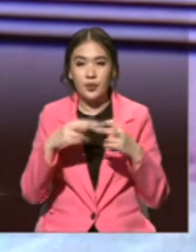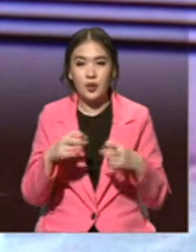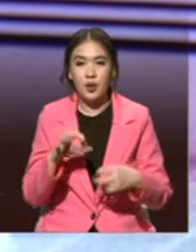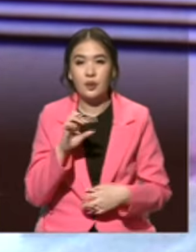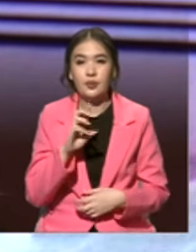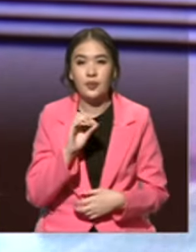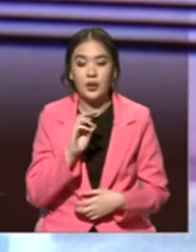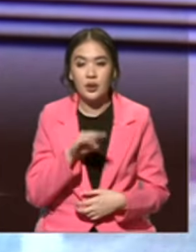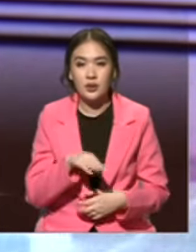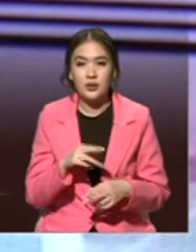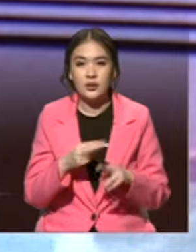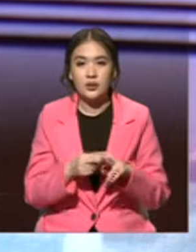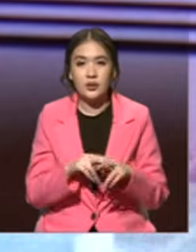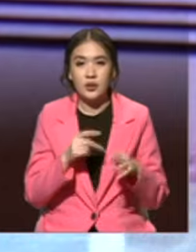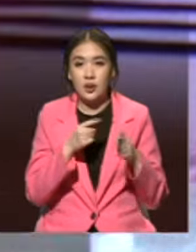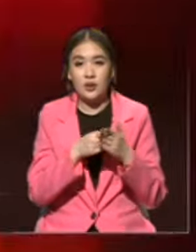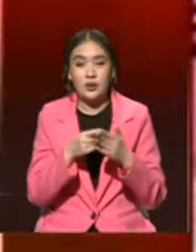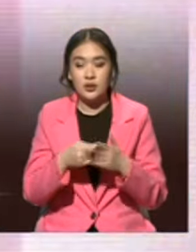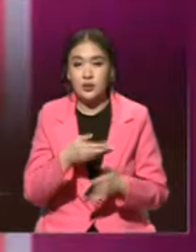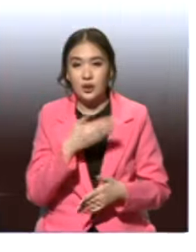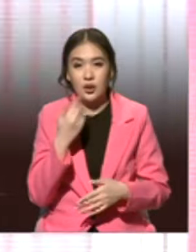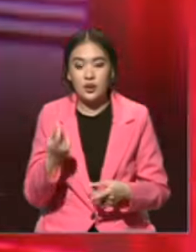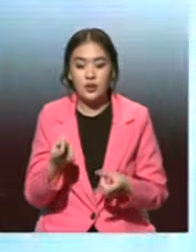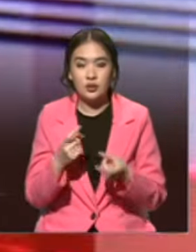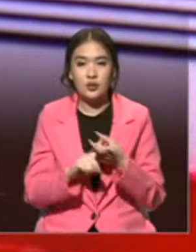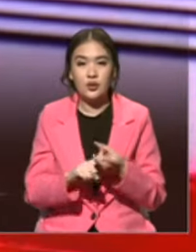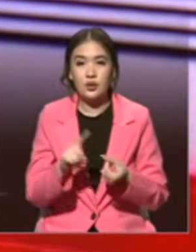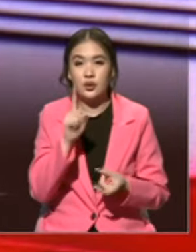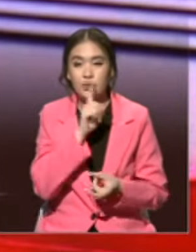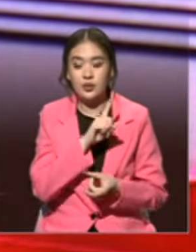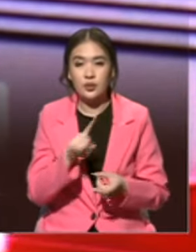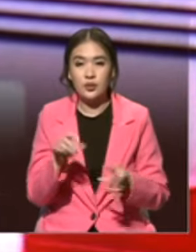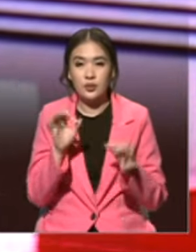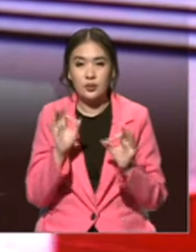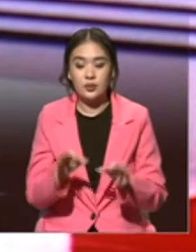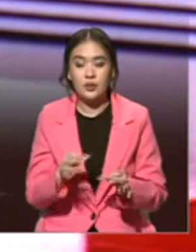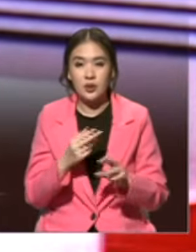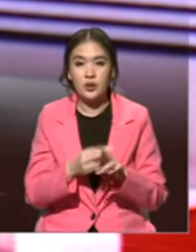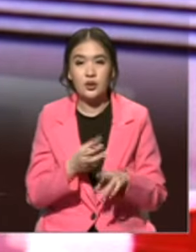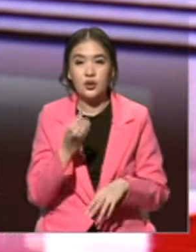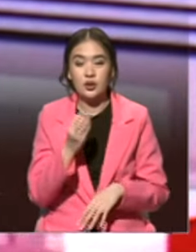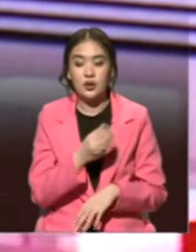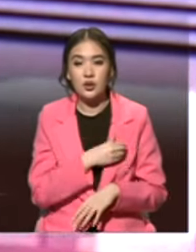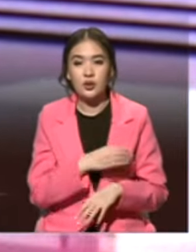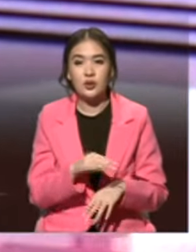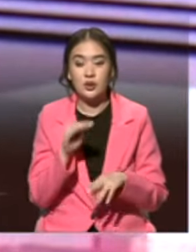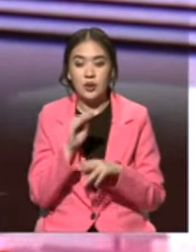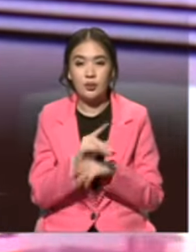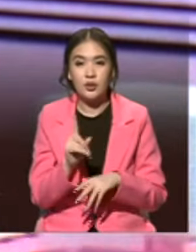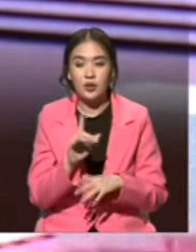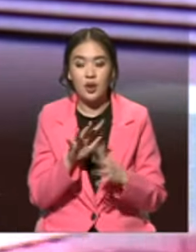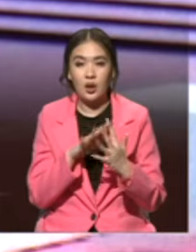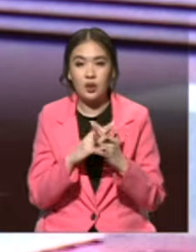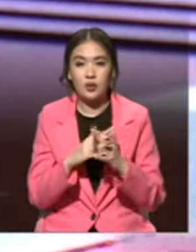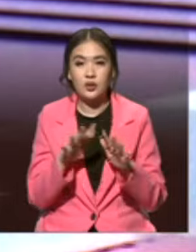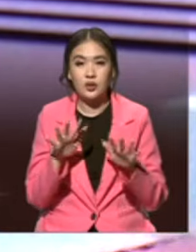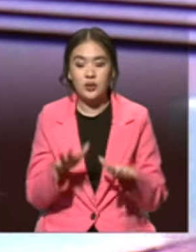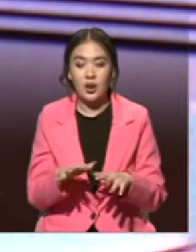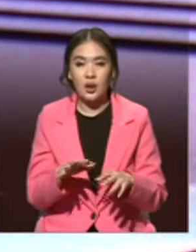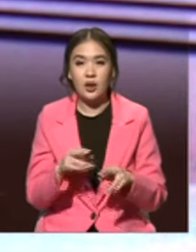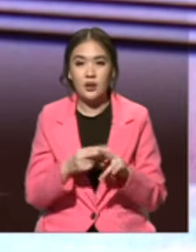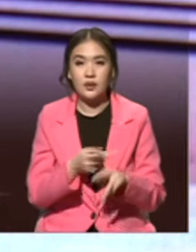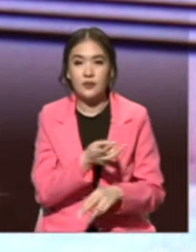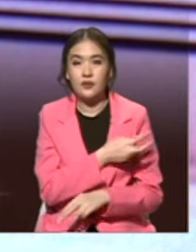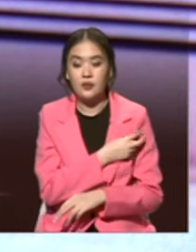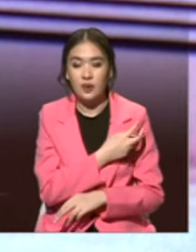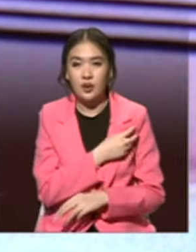объектілер дейміз мұның бәрін, қамтылмасақ бізде жаңа жүйе дұрыс болмайды. Дегенмен де мен тағы да айтам, мынау ауылдық жердегі дәрігерлердің сол